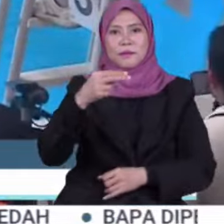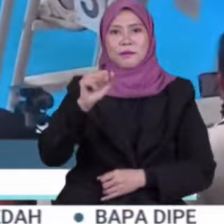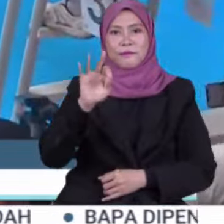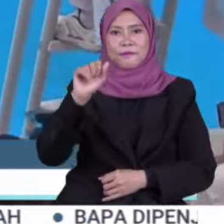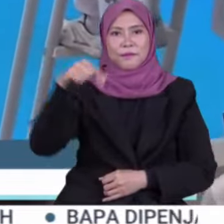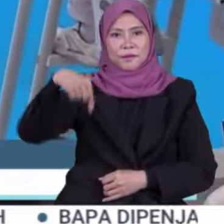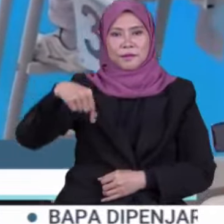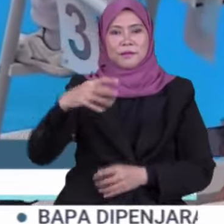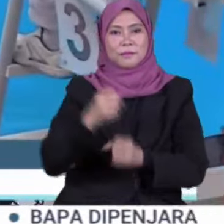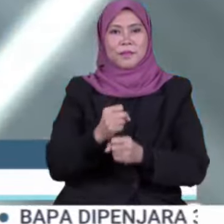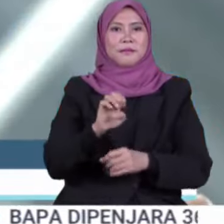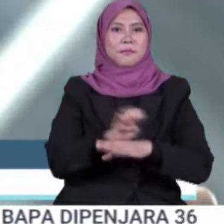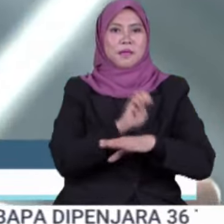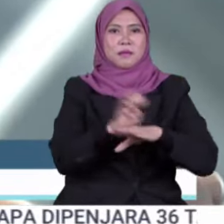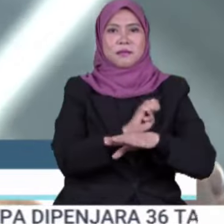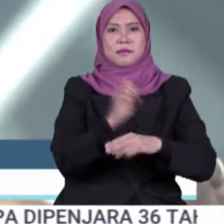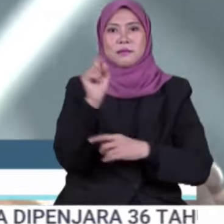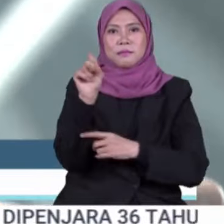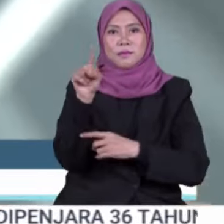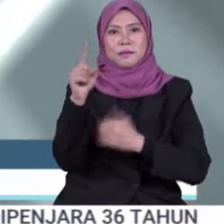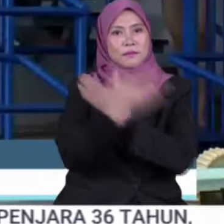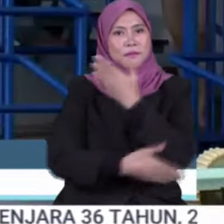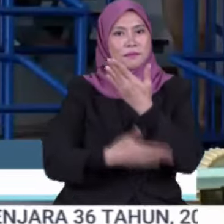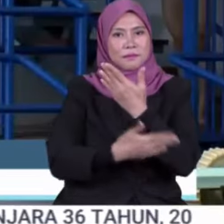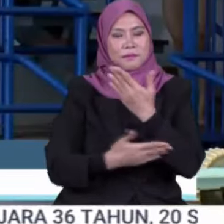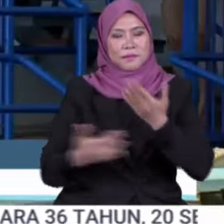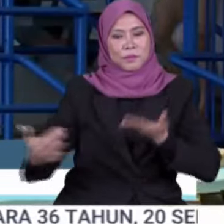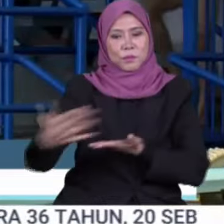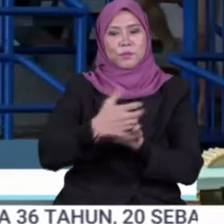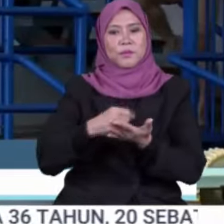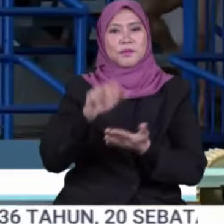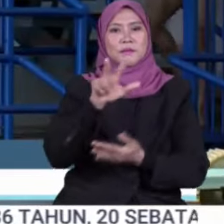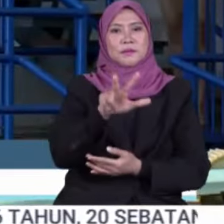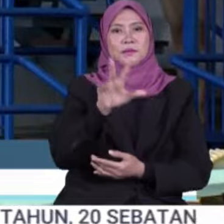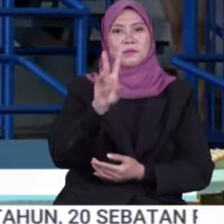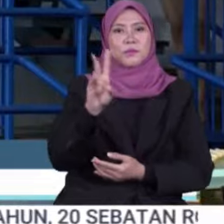yang menghadiahkan emas ke 11 negara dengan mengumpul